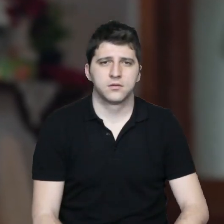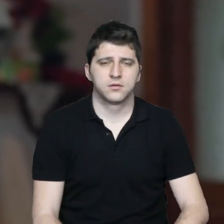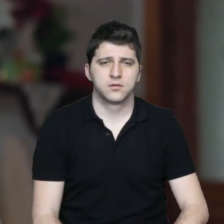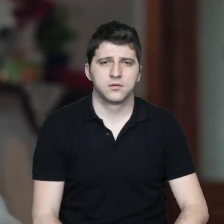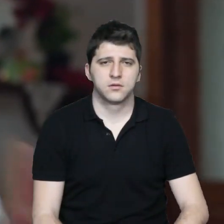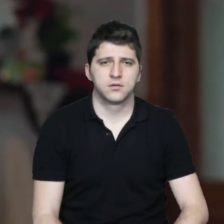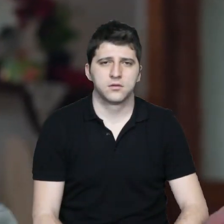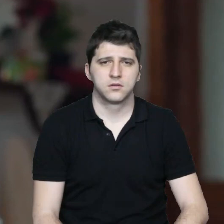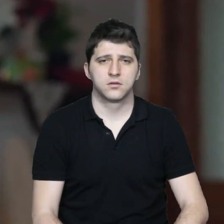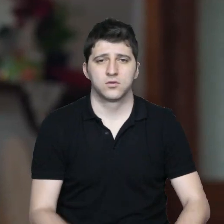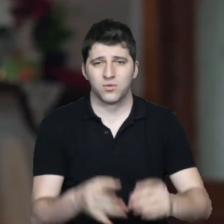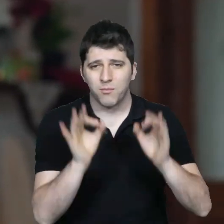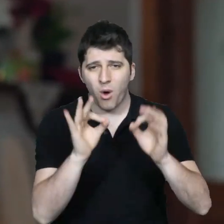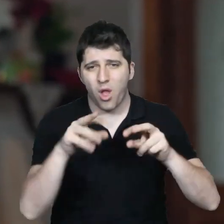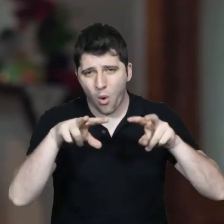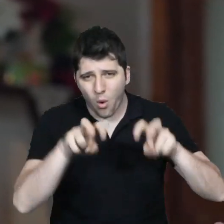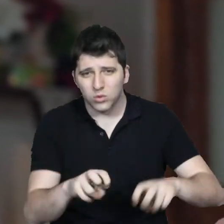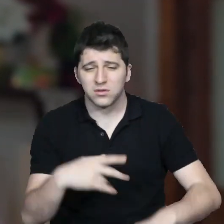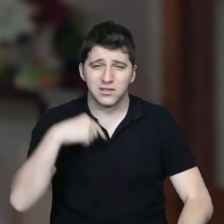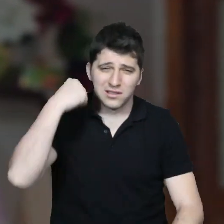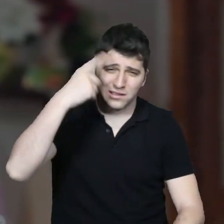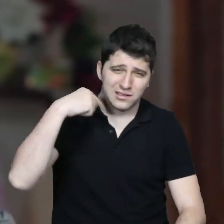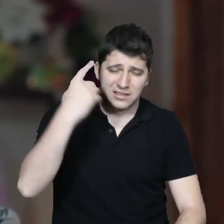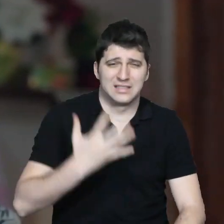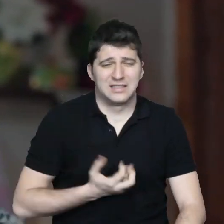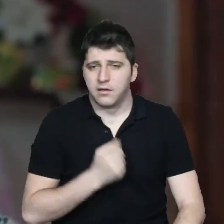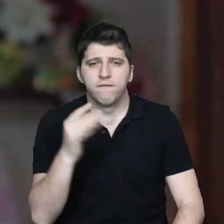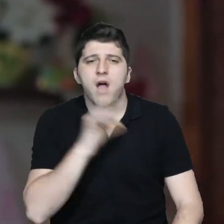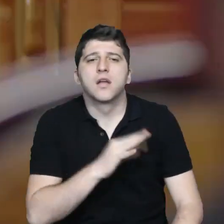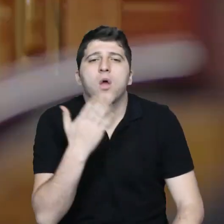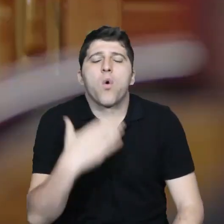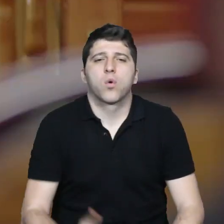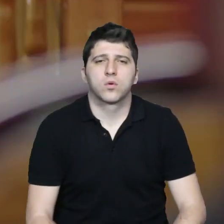Böyle oturmanın, kahretmenin hiçbir yararı yok.